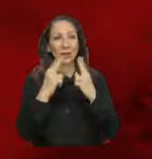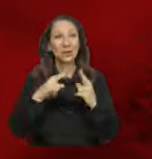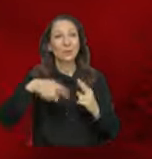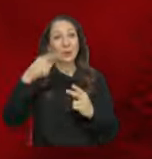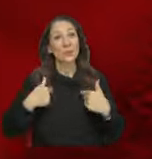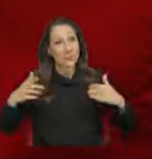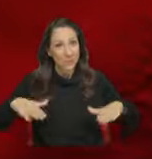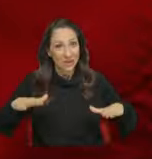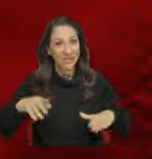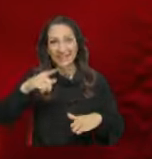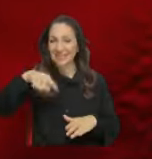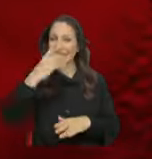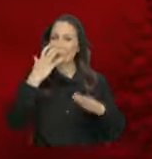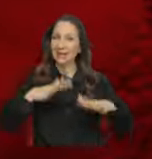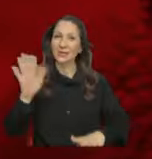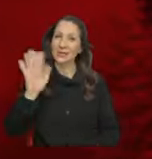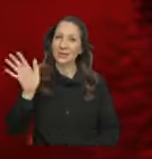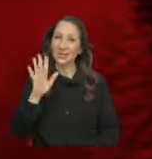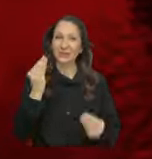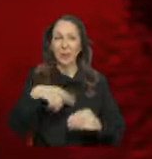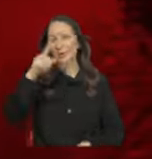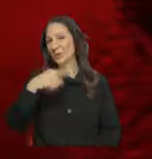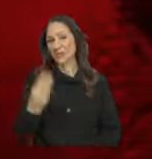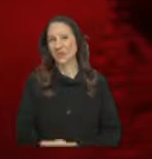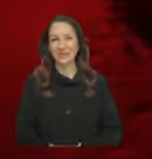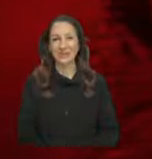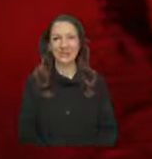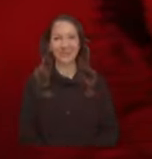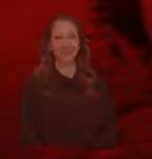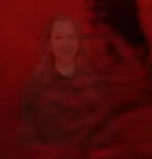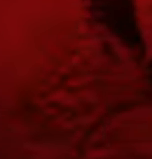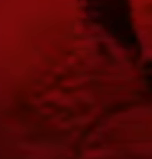buradayız sizi de bekliyoruz hoşça kalın güzel bir gün